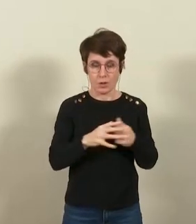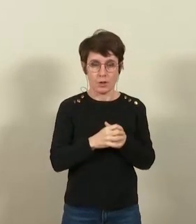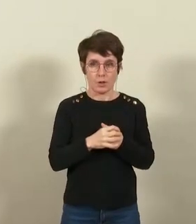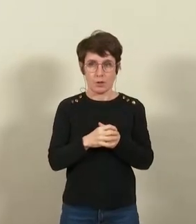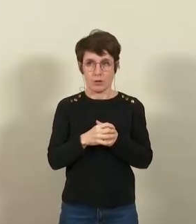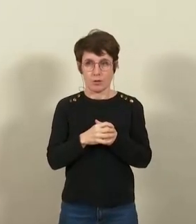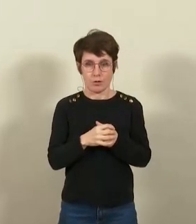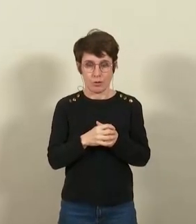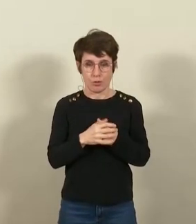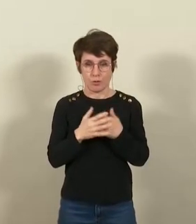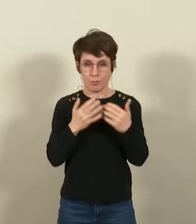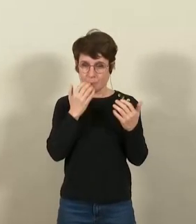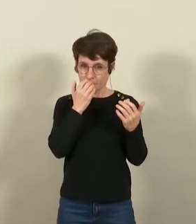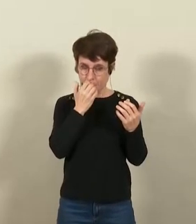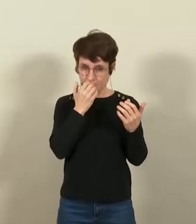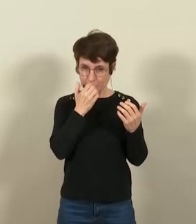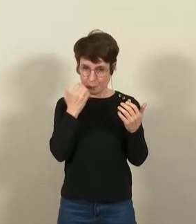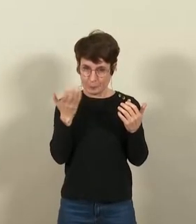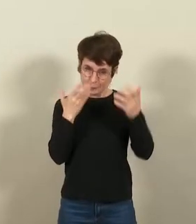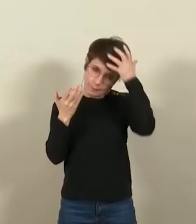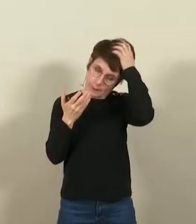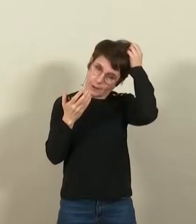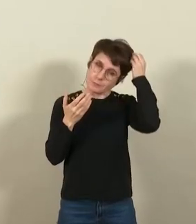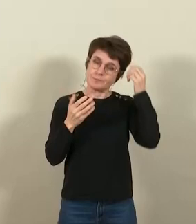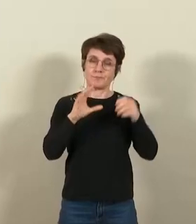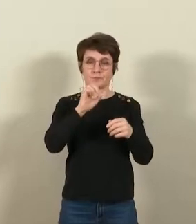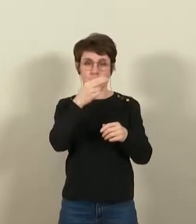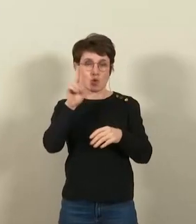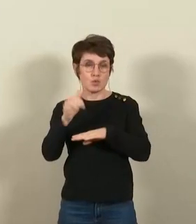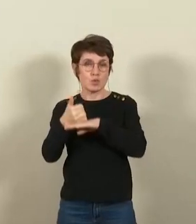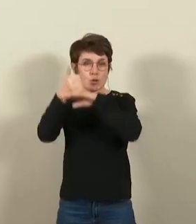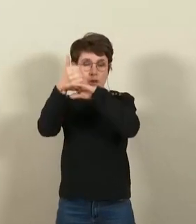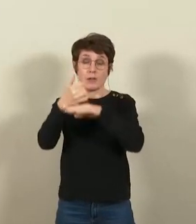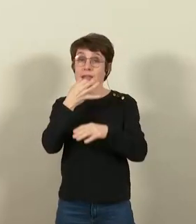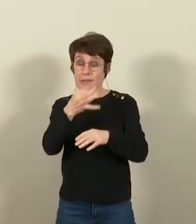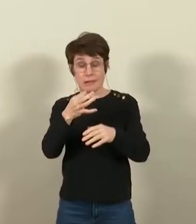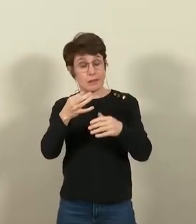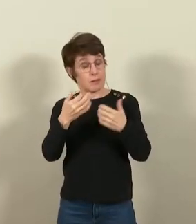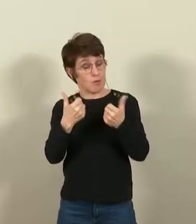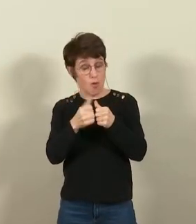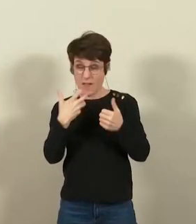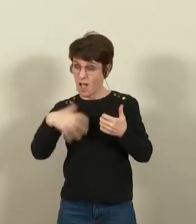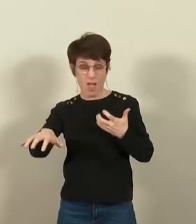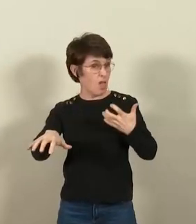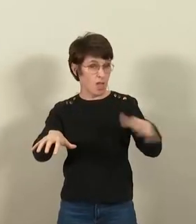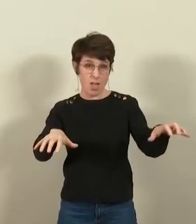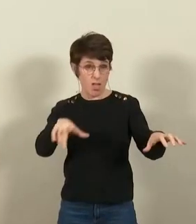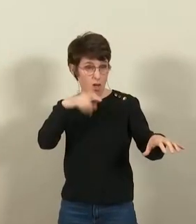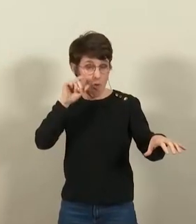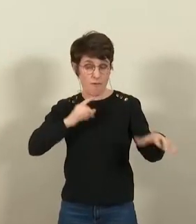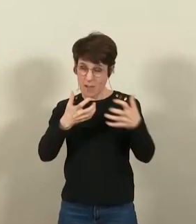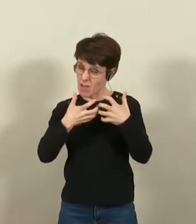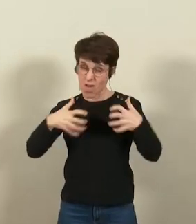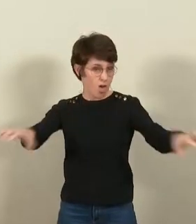euh le les Nations Unies parlent d'appartid de genre hein donc et ça va vraiment à l'encontre des